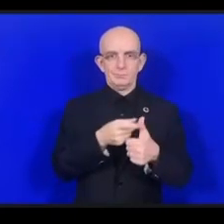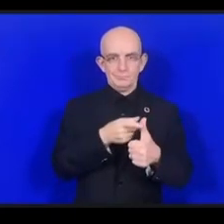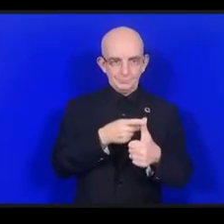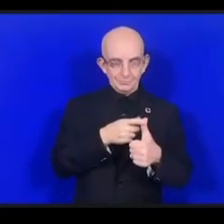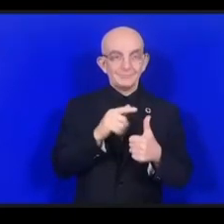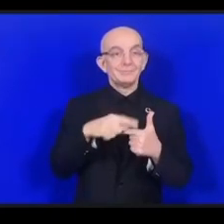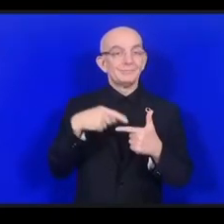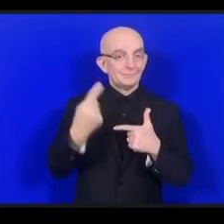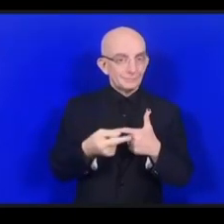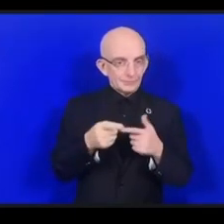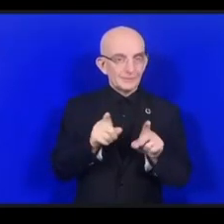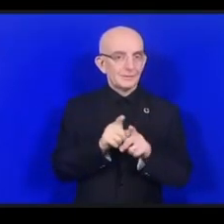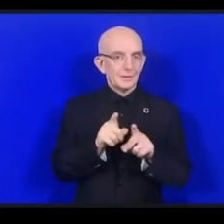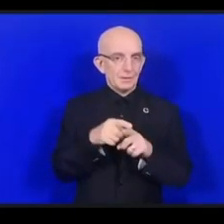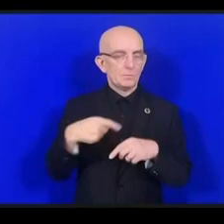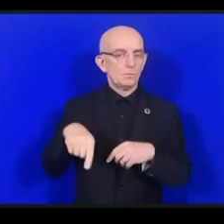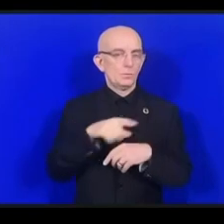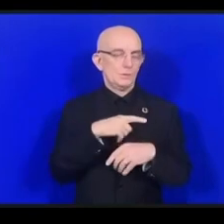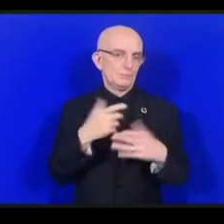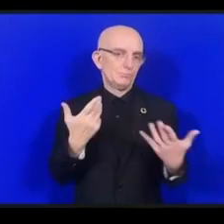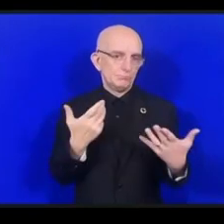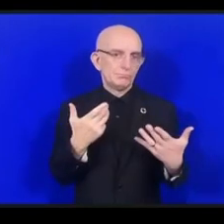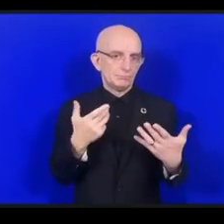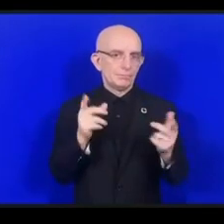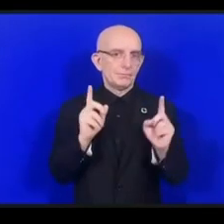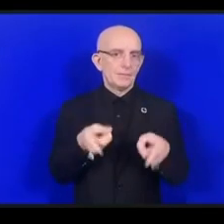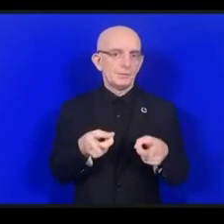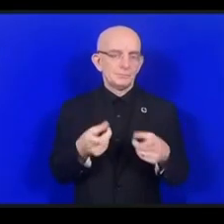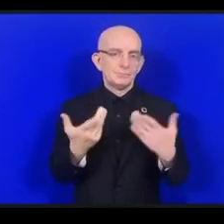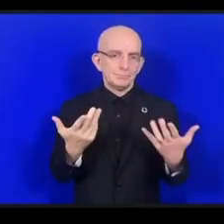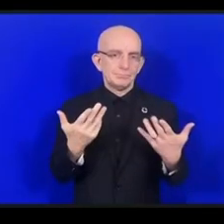不光要讲，要采取行动。